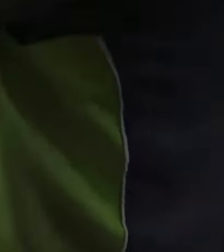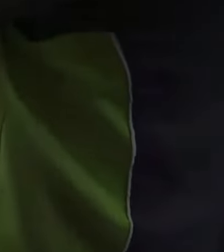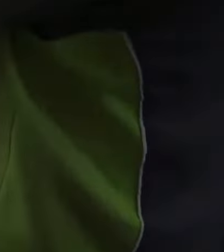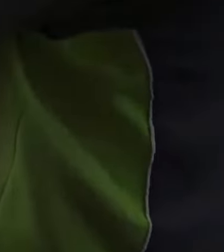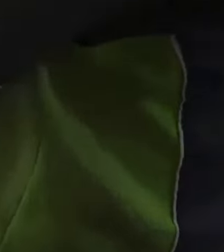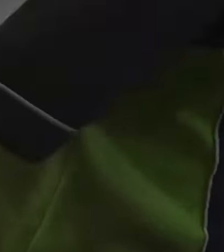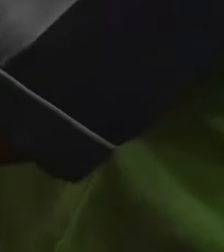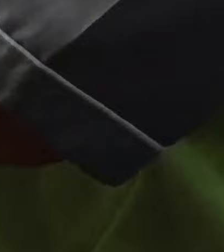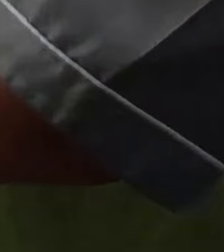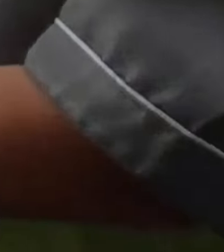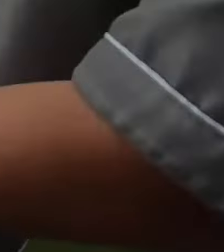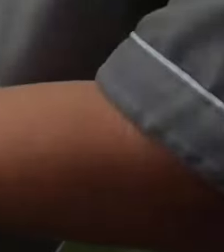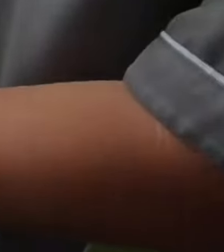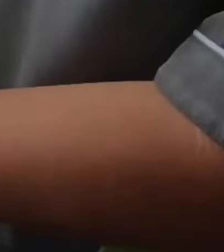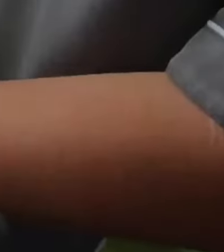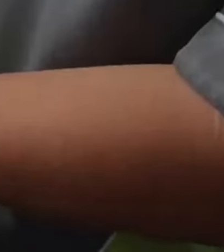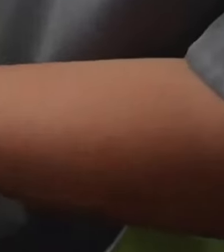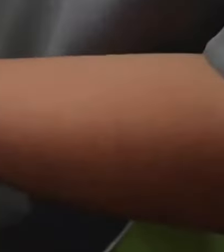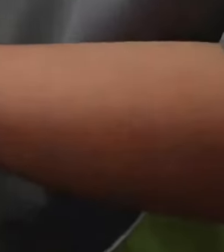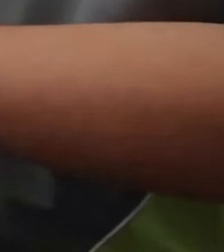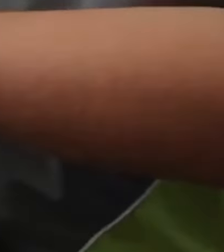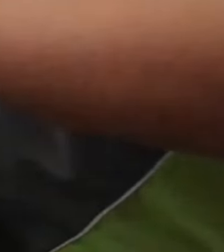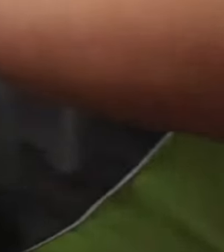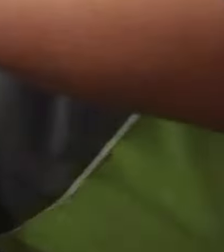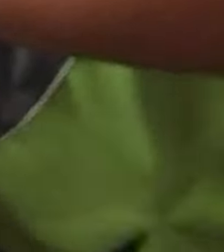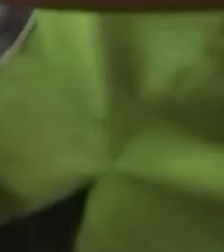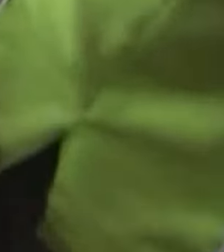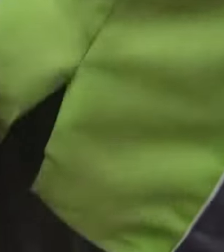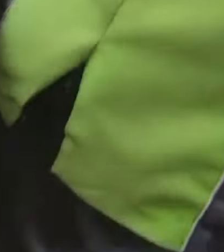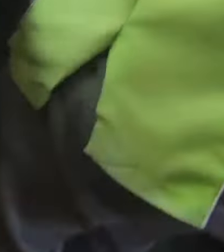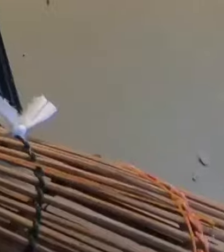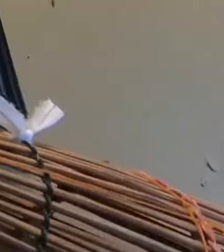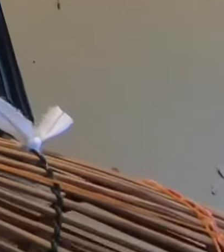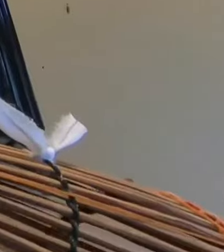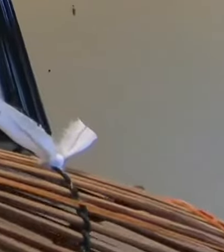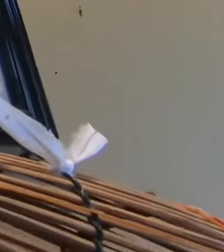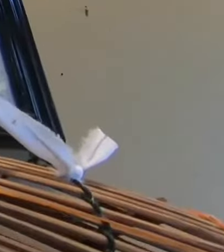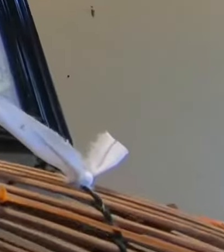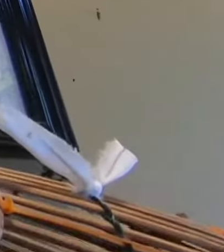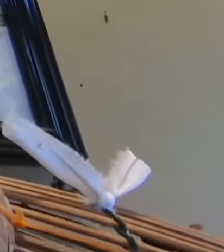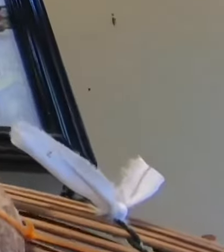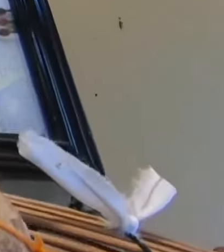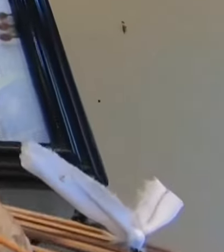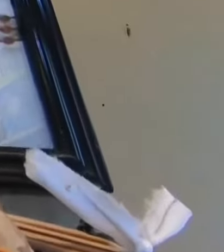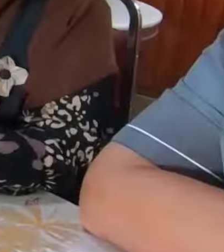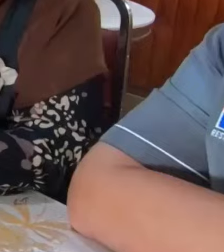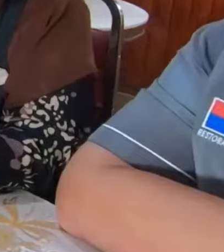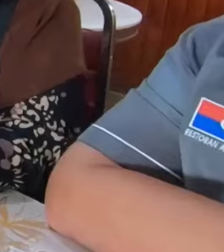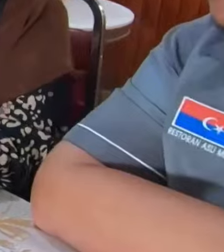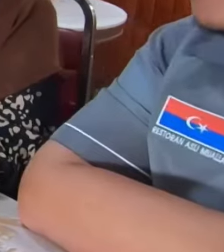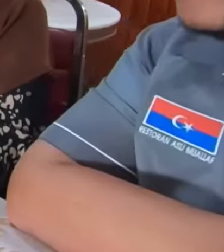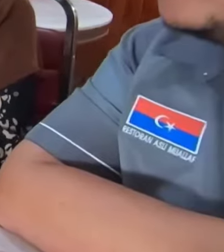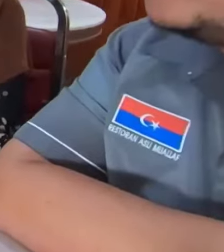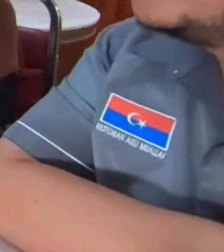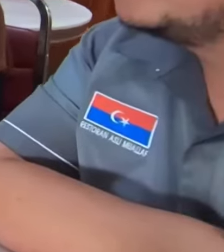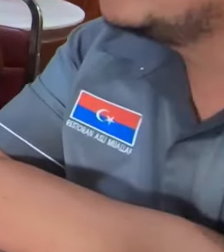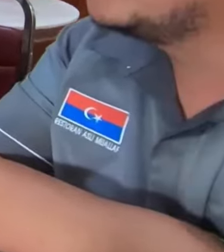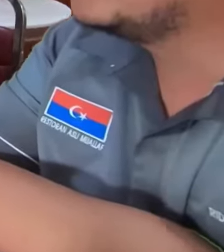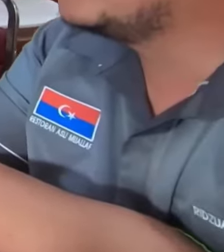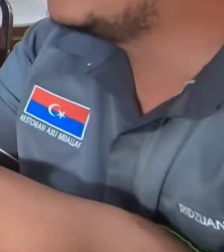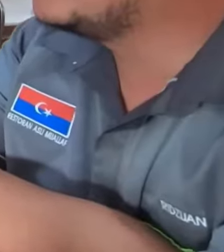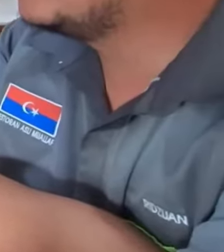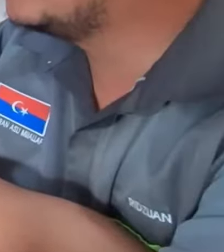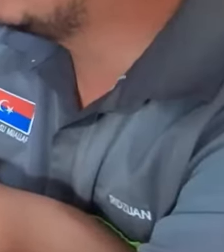diusahakan adik-beradik dan saudara daripada golongan orang asli. Menurut pemilik